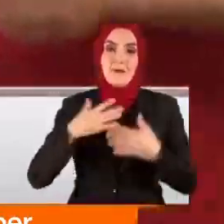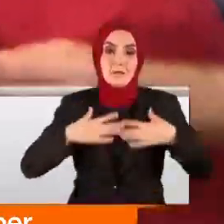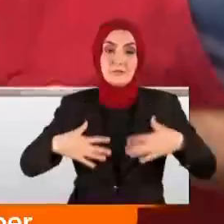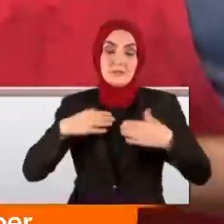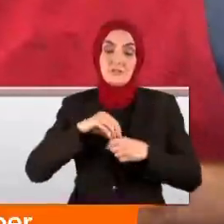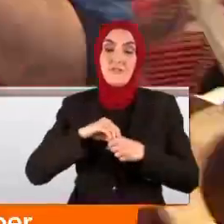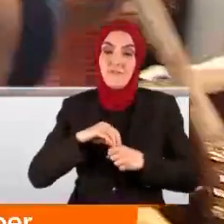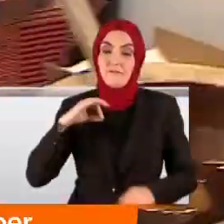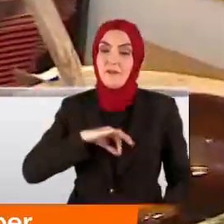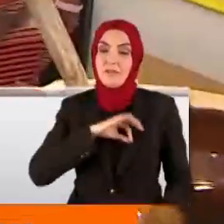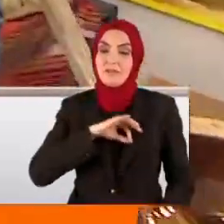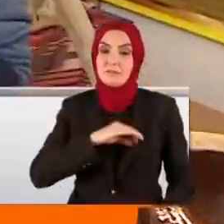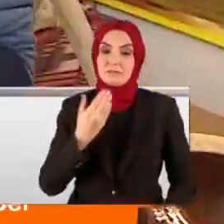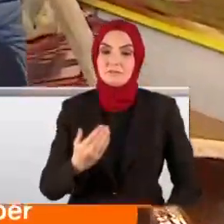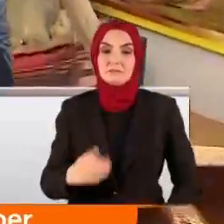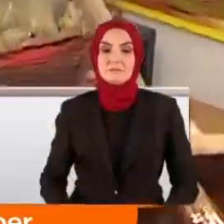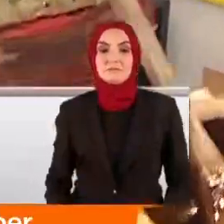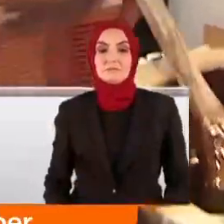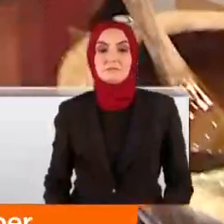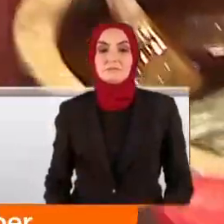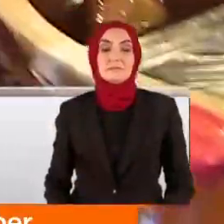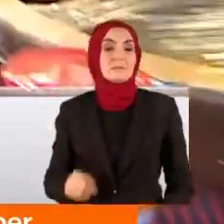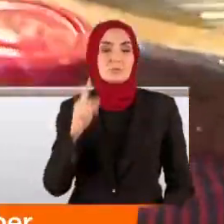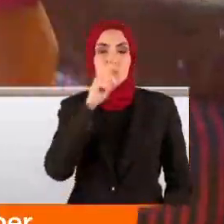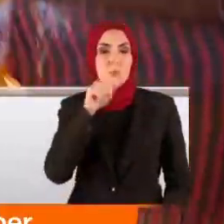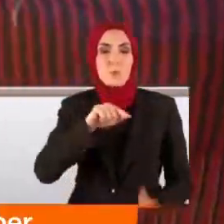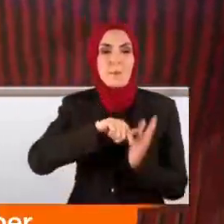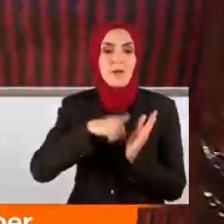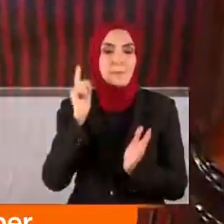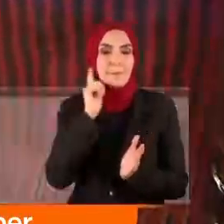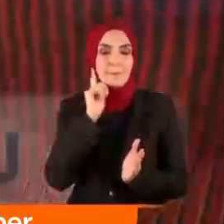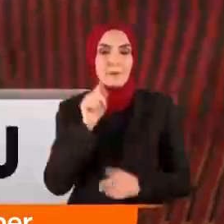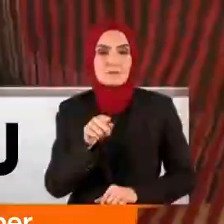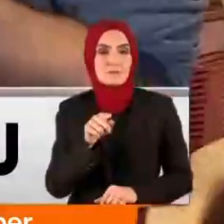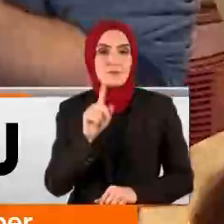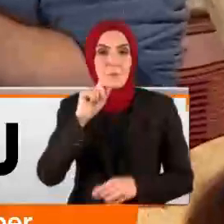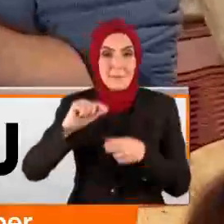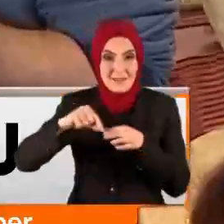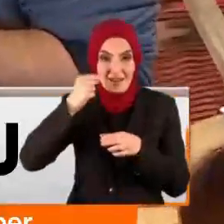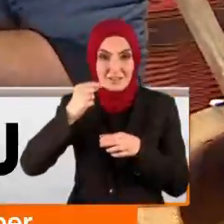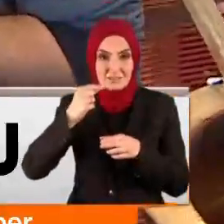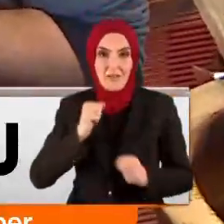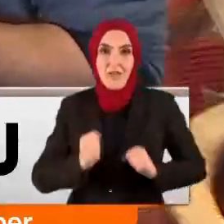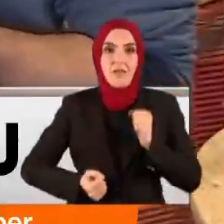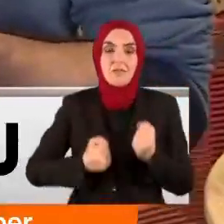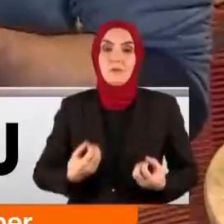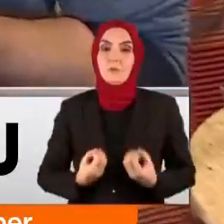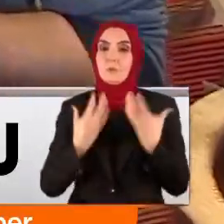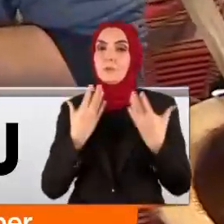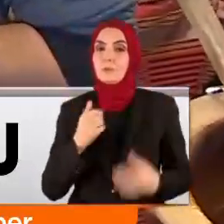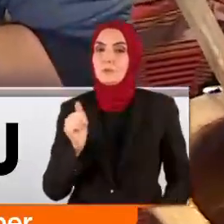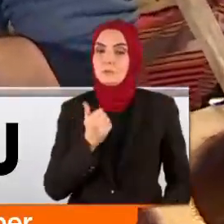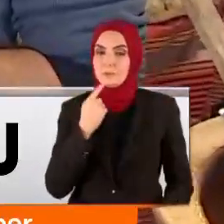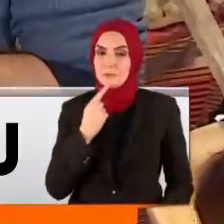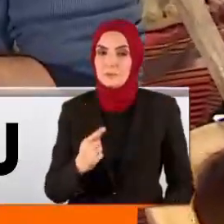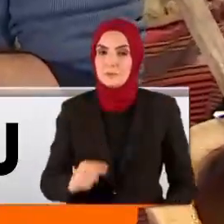Bakın bizim deli bal var. Neden deli bal meşhur? Neden deli bal meşhur? Bundan bir kaşık yediğiniz zaman delirtir. Değil sapı. Diksem kafama ne olur?